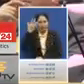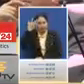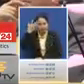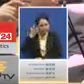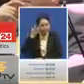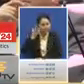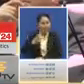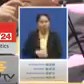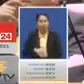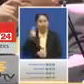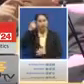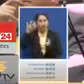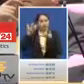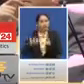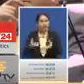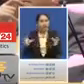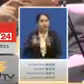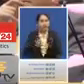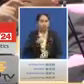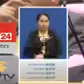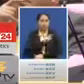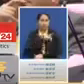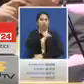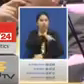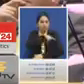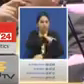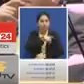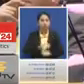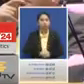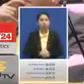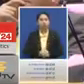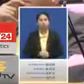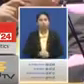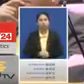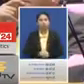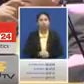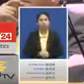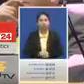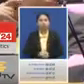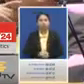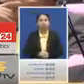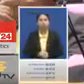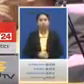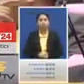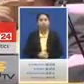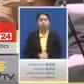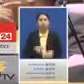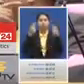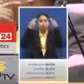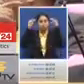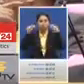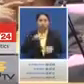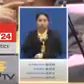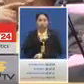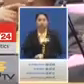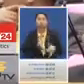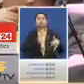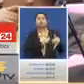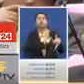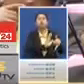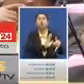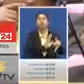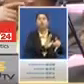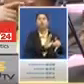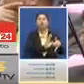ถึงความดำรงคงอยู่ของพุทธศาสนาตัวท่านจะนับถือศาสนาอะไรครอบครัวนับถือศาสนาเป็นเสรีภาพอันงดง